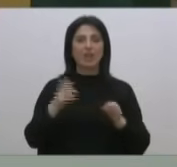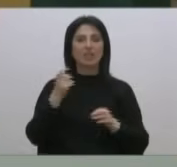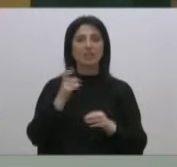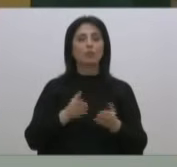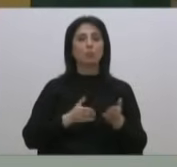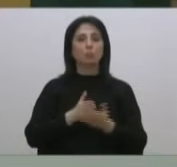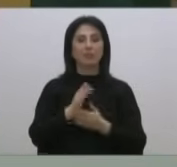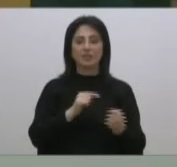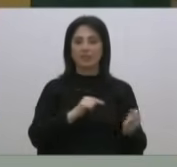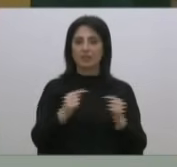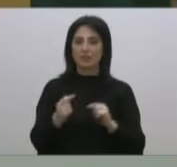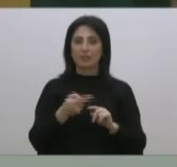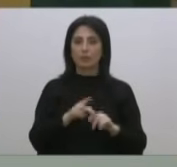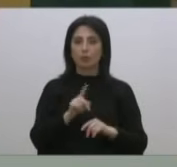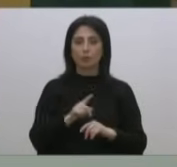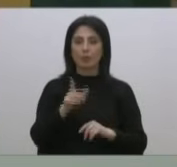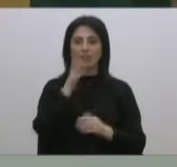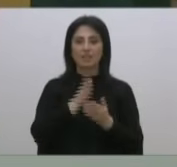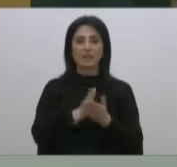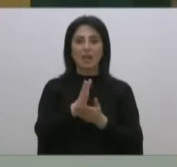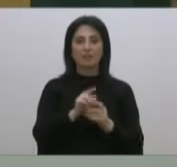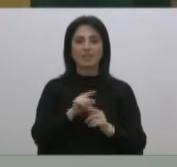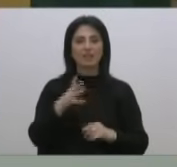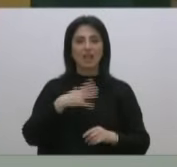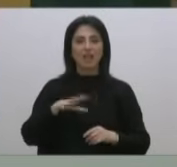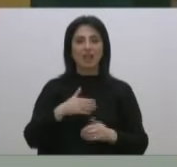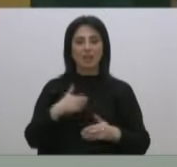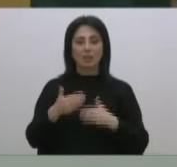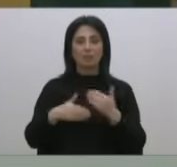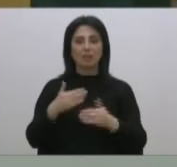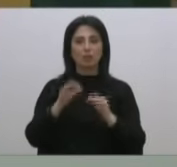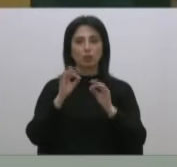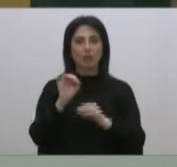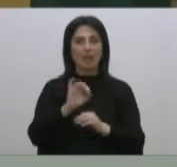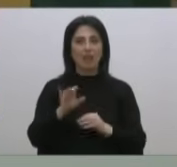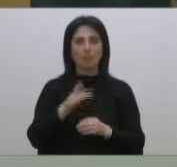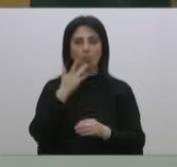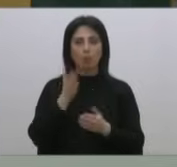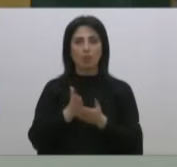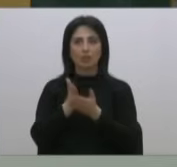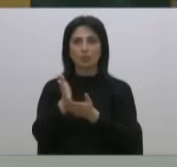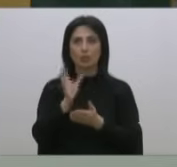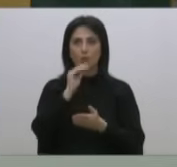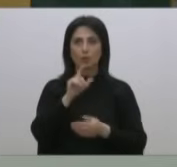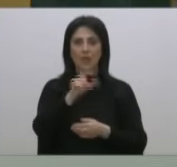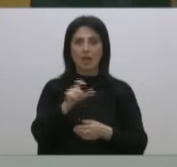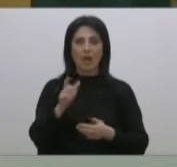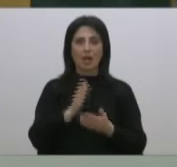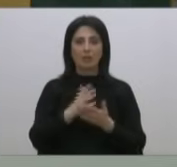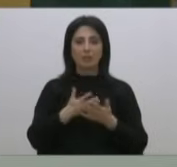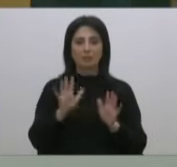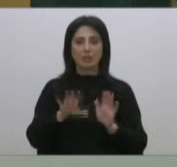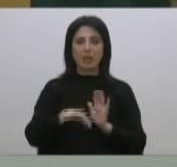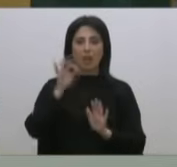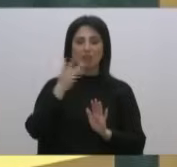Democratei, Principe, Bisina, Dekimiton, Manclebis, Kamalo, Bašikvekana, Midioda, Soret, Europoli Politic, Skenrodis, Halsaus,